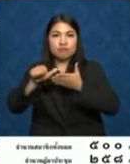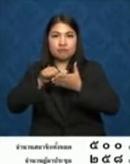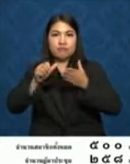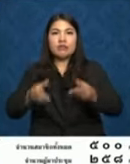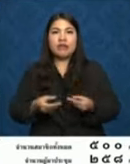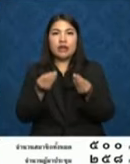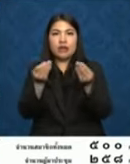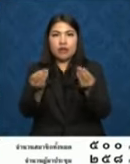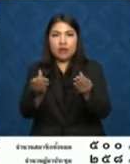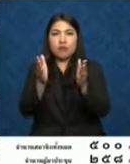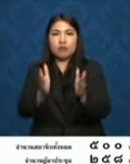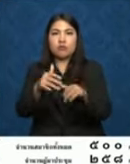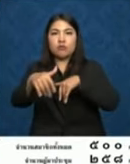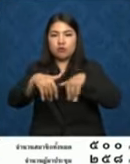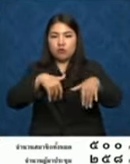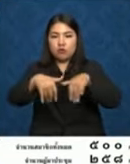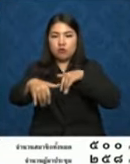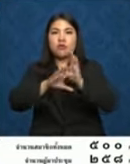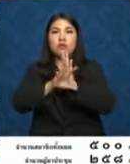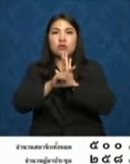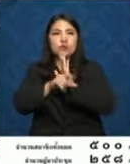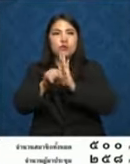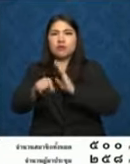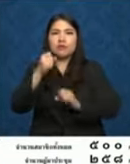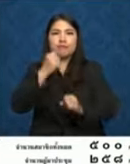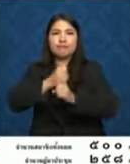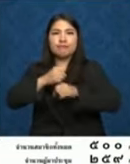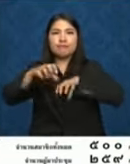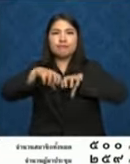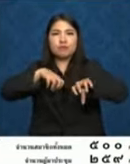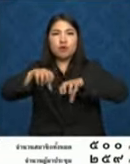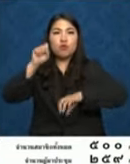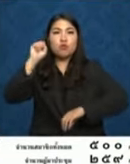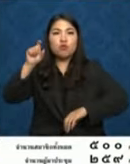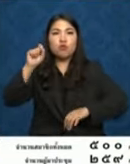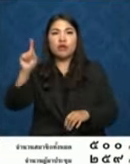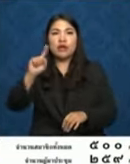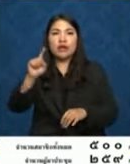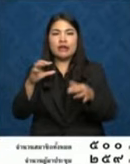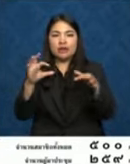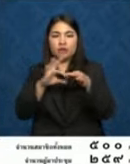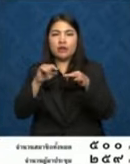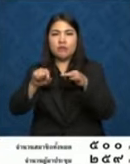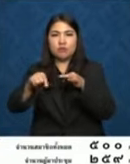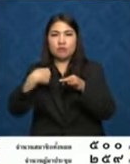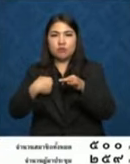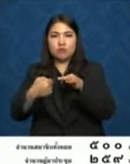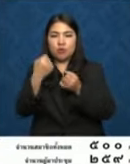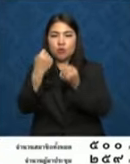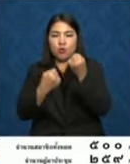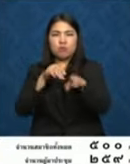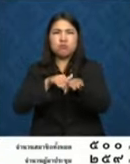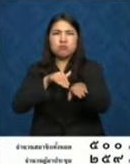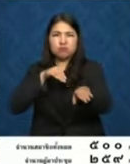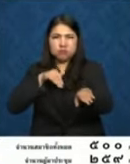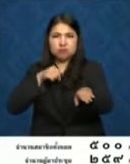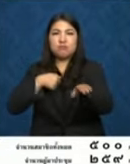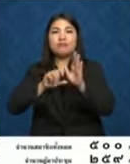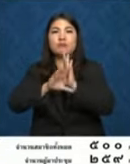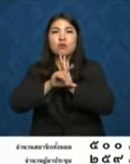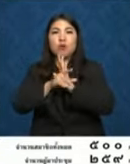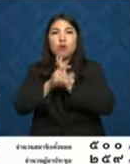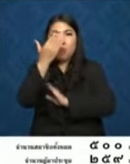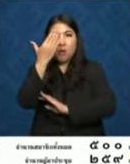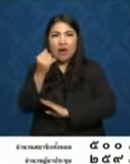ชาวอำเภอพนัสนิคมจังหวัดชลบุรีโดยเร่งด่วนคือปัญหารถติดในเขตอำเภอพนัสนิคมจังหวัดชลบุรีเนื่องจากเขตอำ